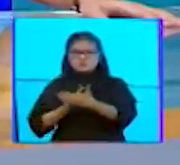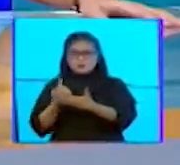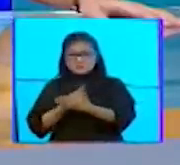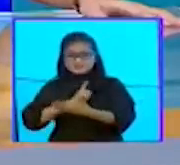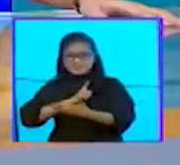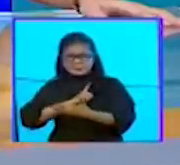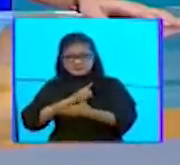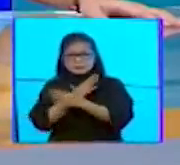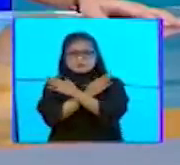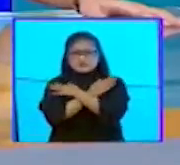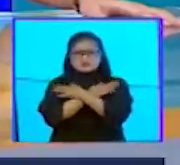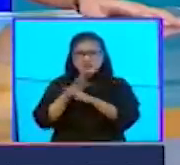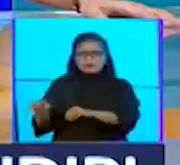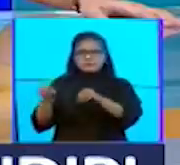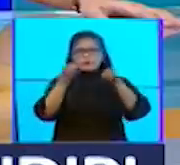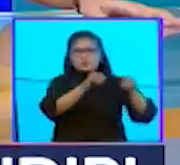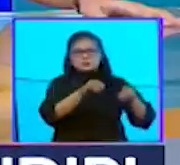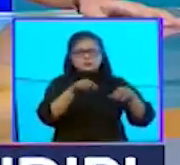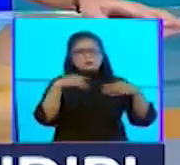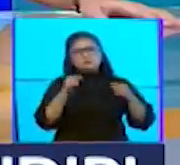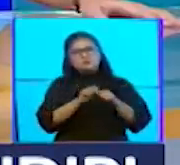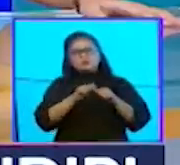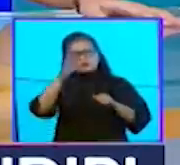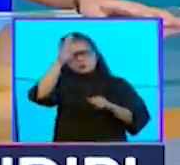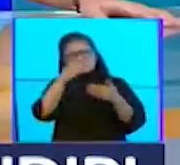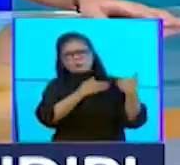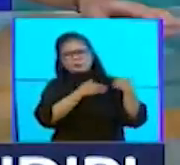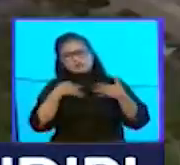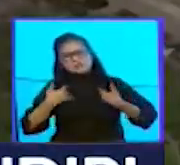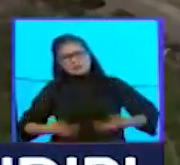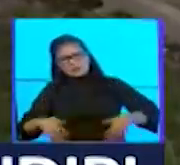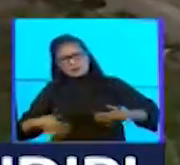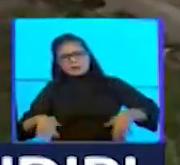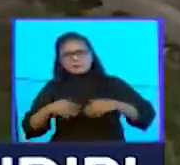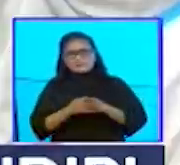jenazah yang harus dievakuasi membuat tim pemulasaran kelelahan.